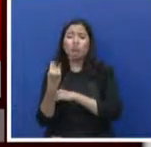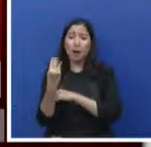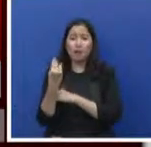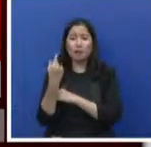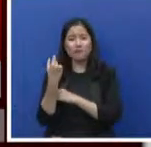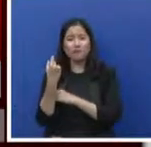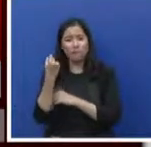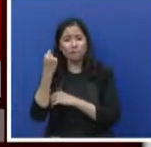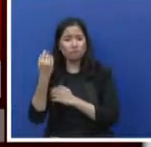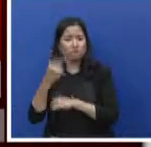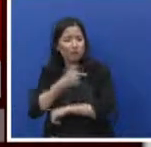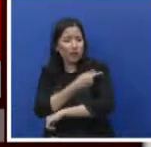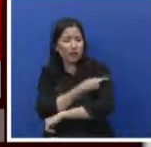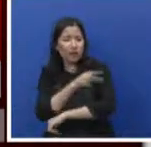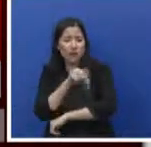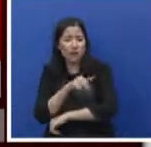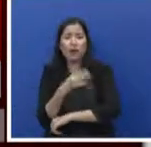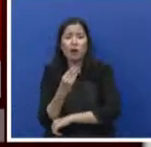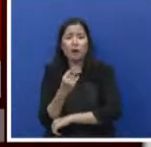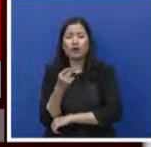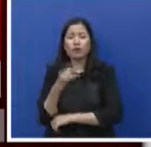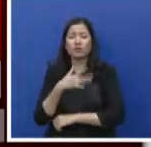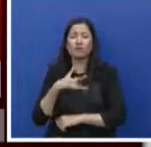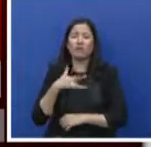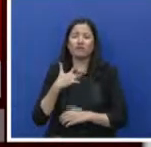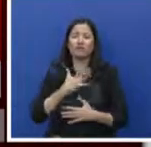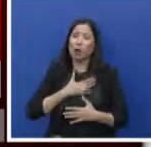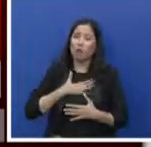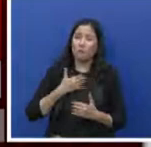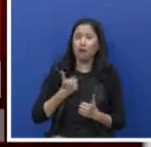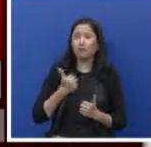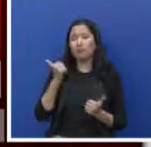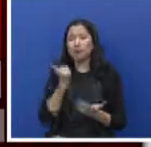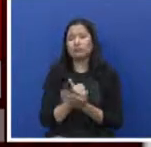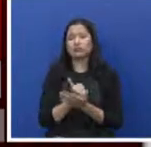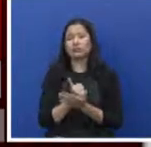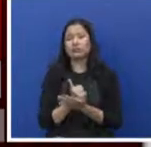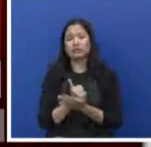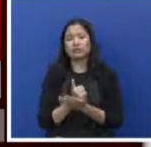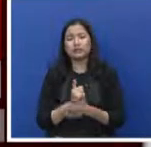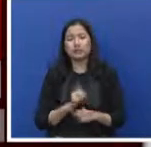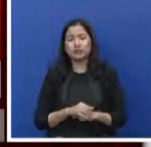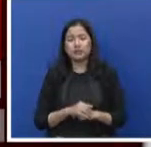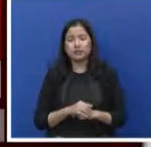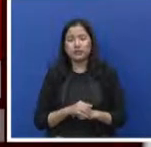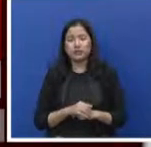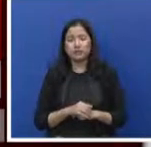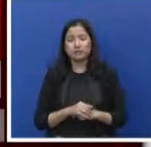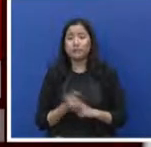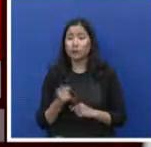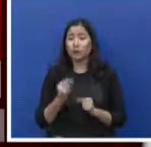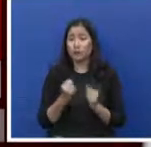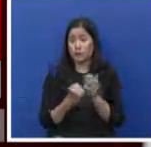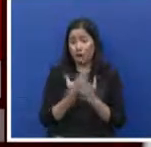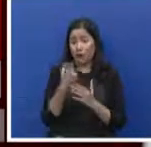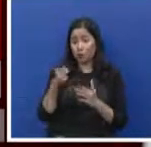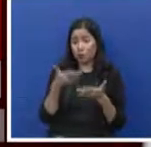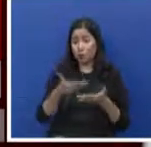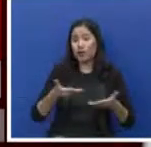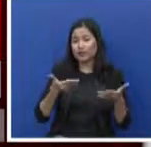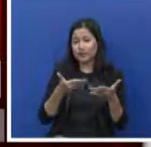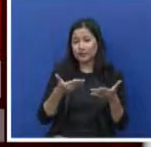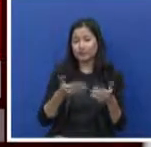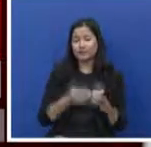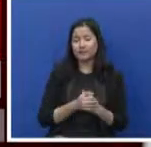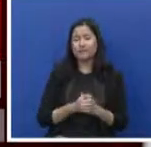Jadi adanya ke rasa nyaman dan kepastian, itu yang kita lihat perkembangan dari situasi di market. Ya,